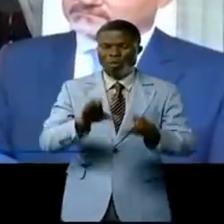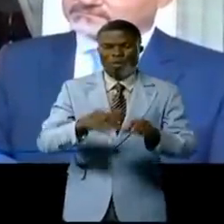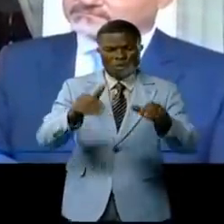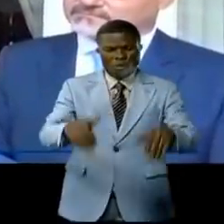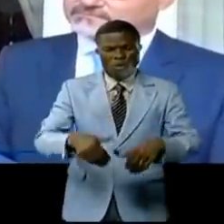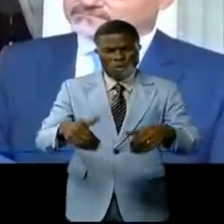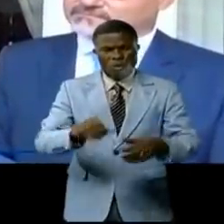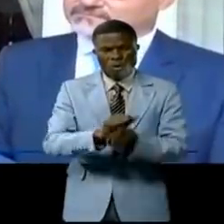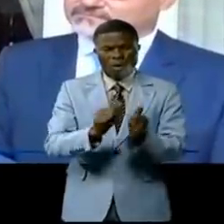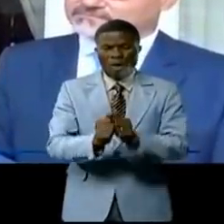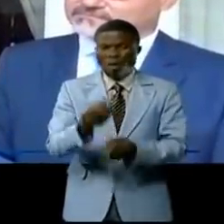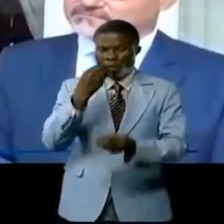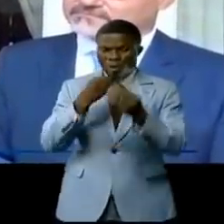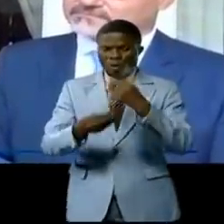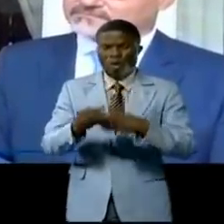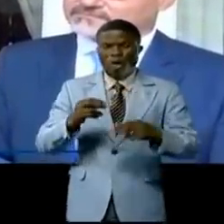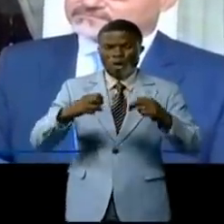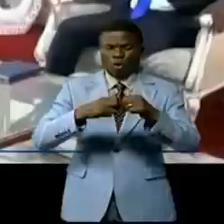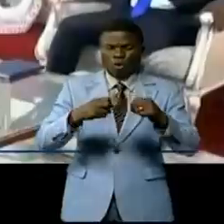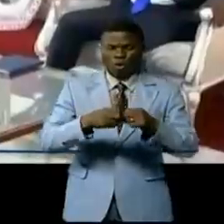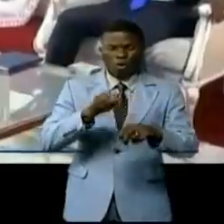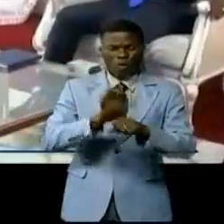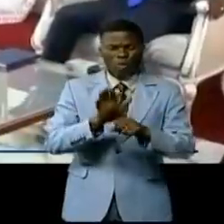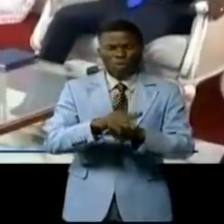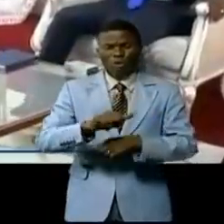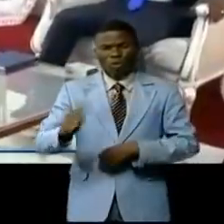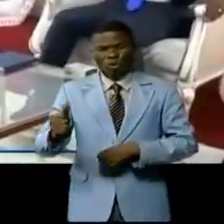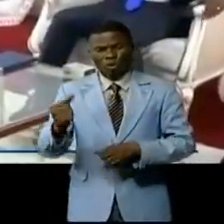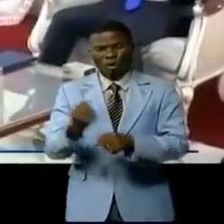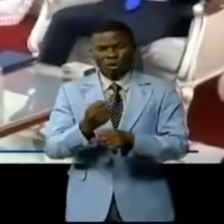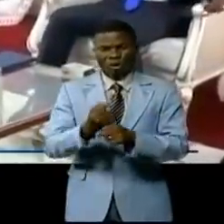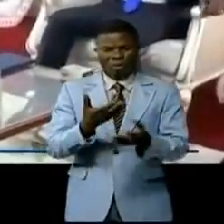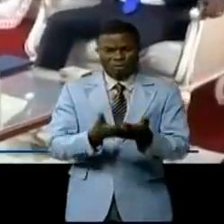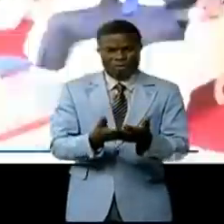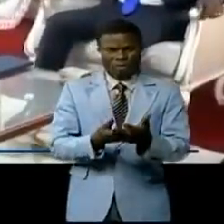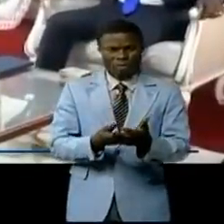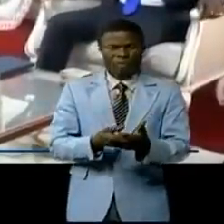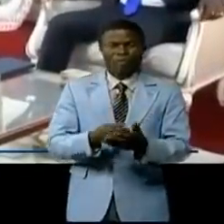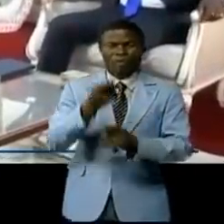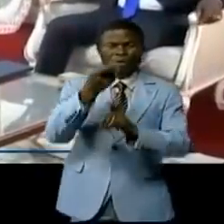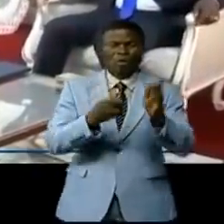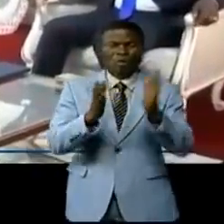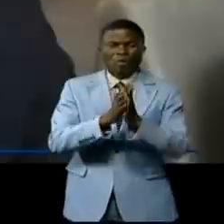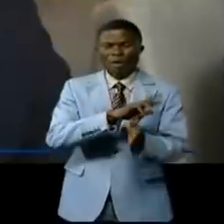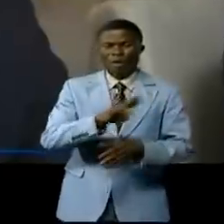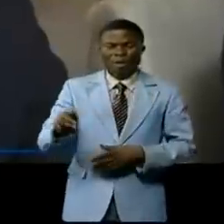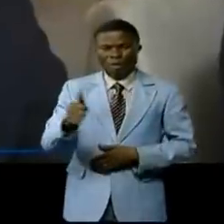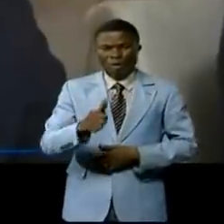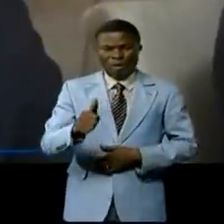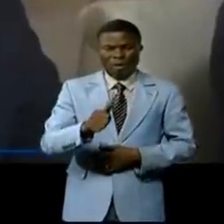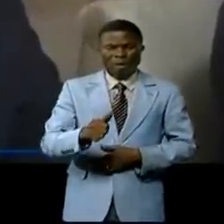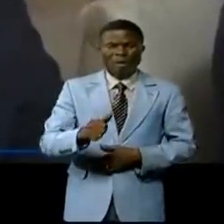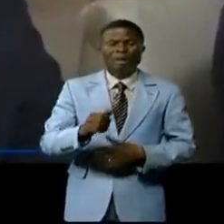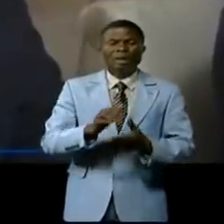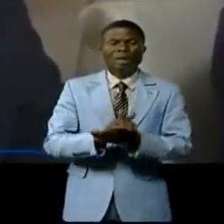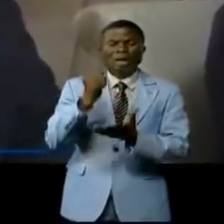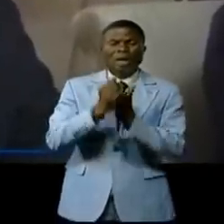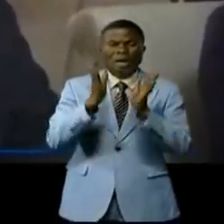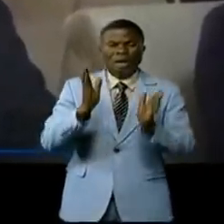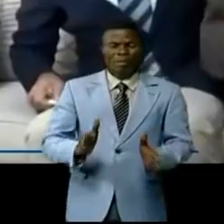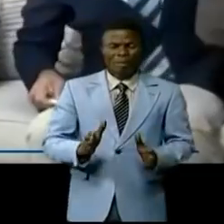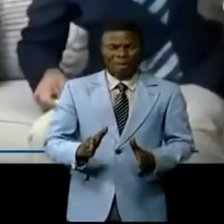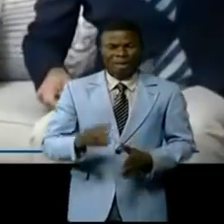secteur agroalimentaire, l'énergie et certainement d'autres. En poste en RDC, depuis octobre 2021, Bruno Aubert s'est dit très